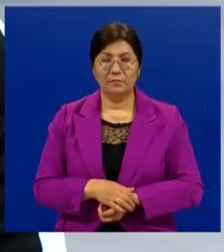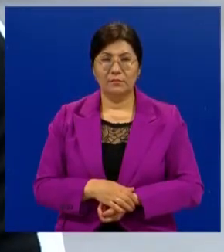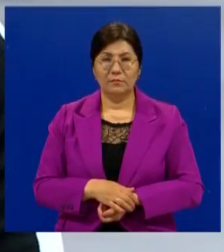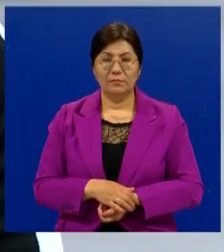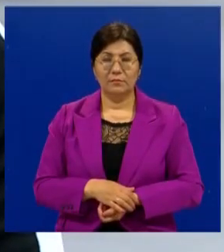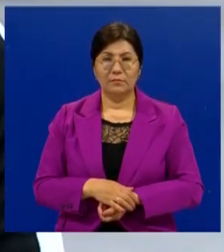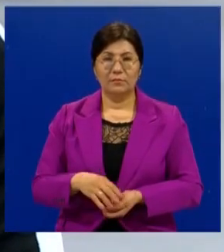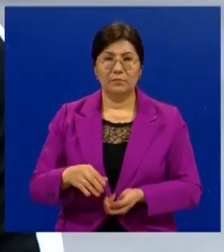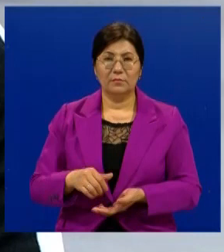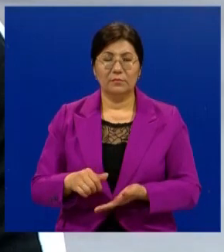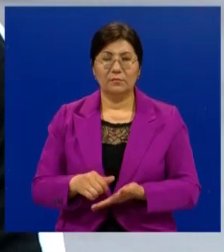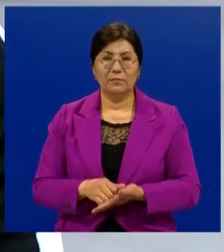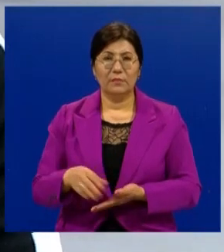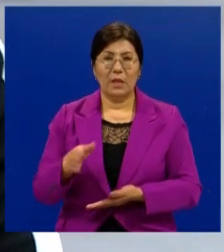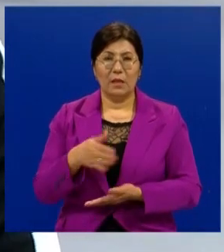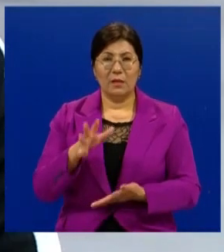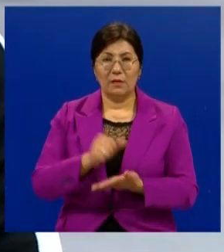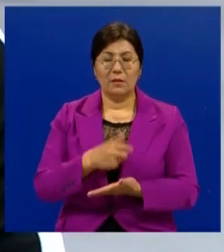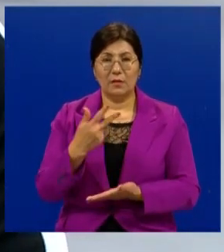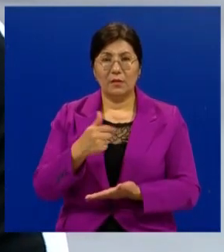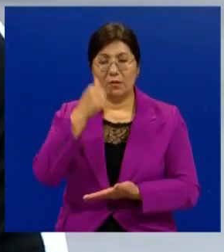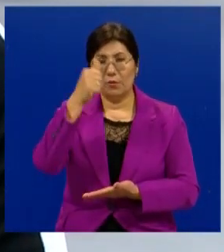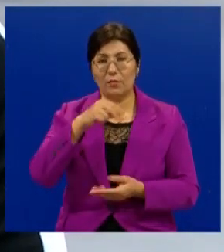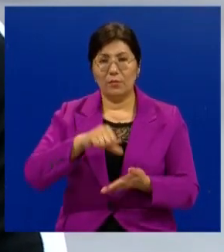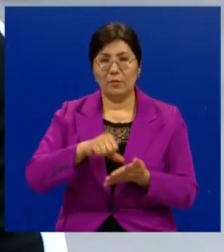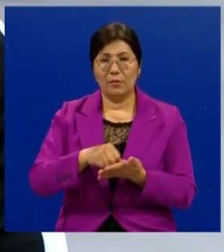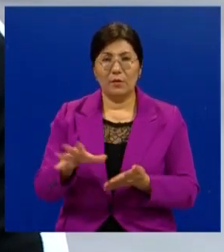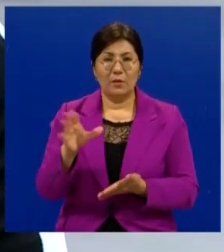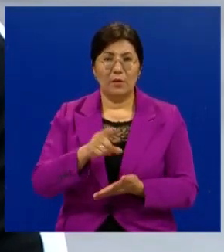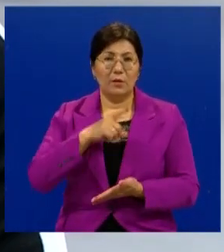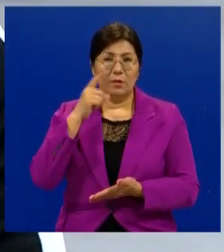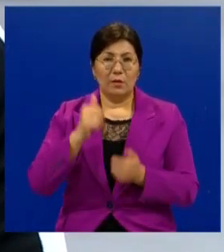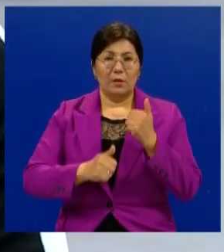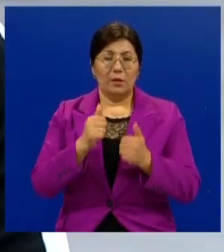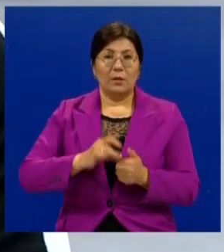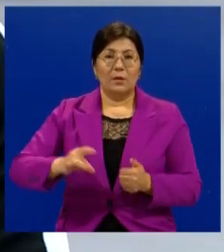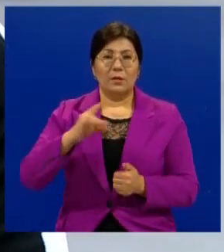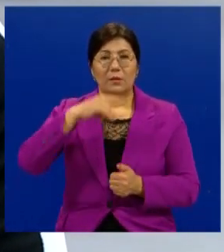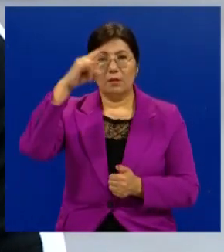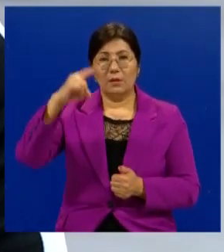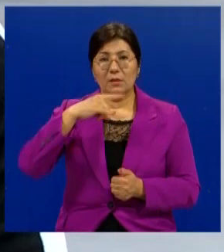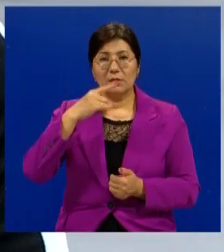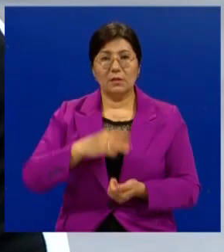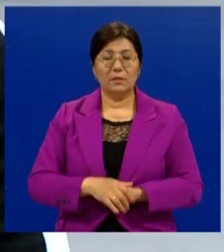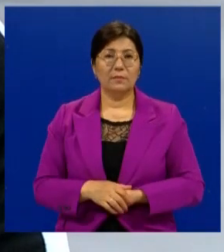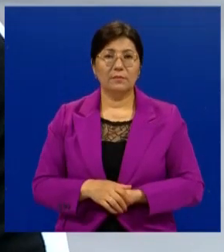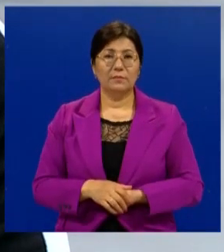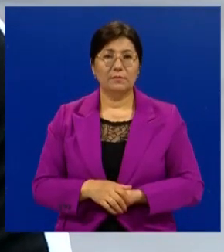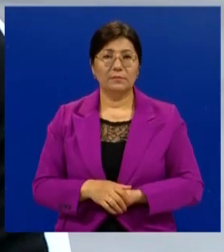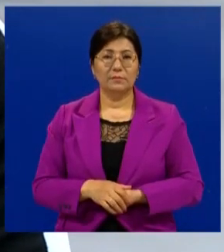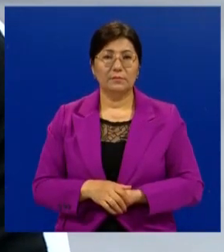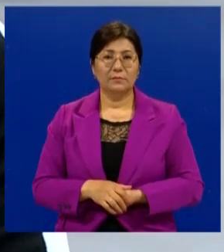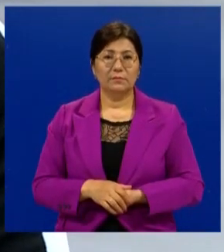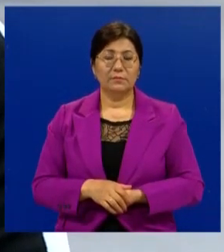я занимаюсь около 3 лет. Участвовал я на молодежных чемпионатах Республики Казахстан, а также